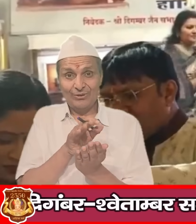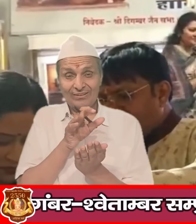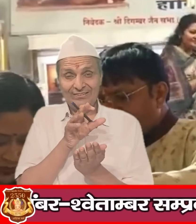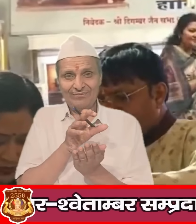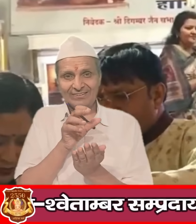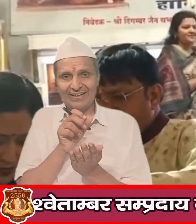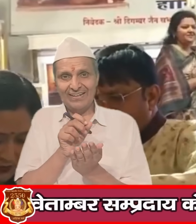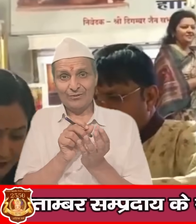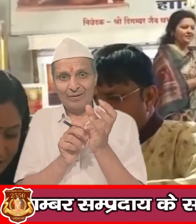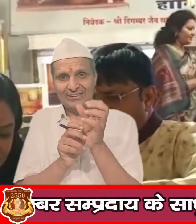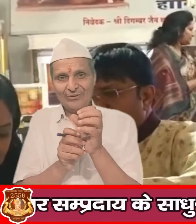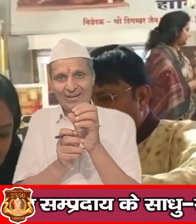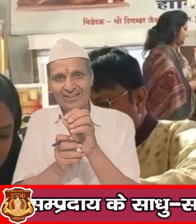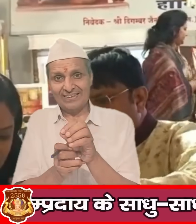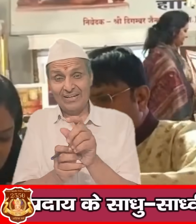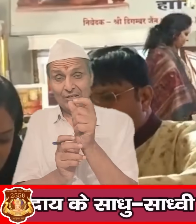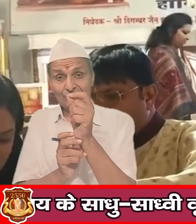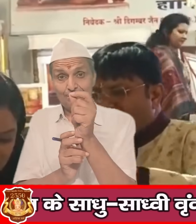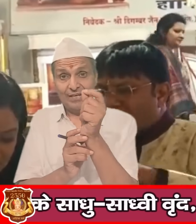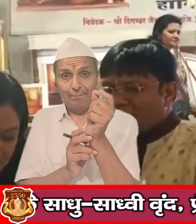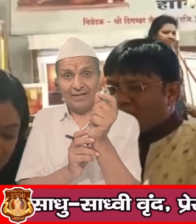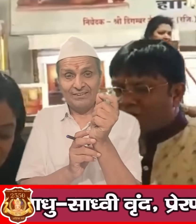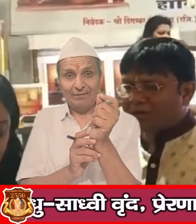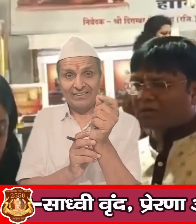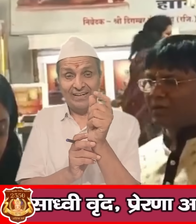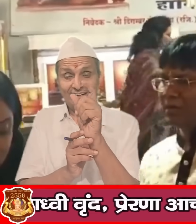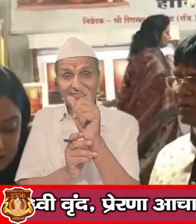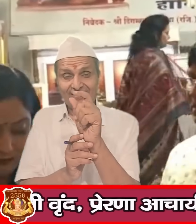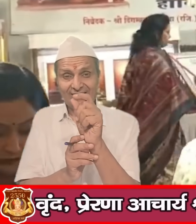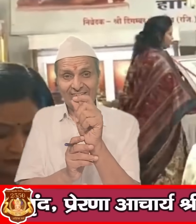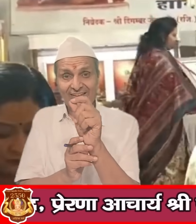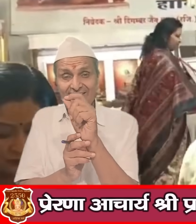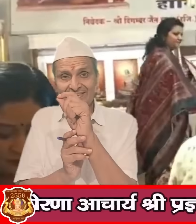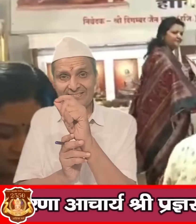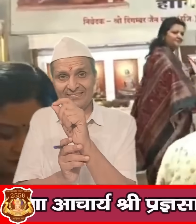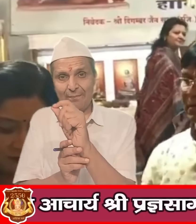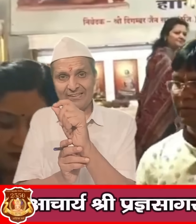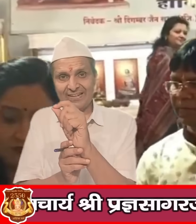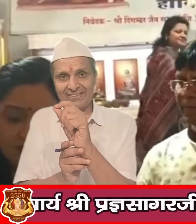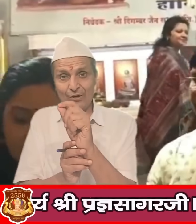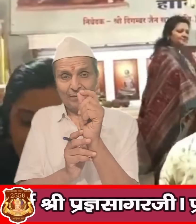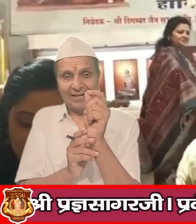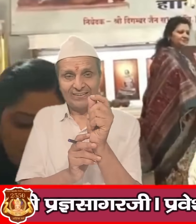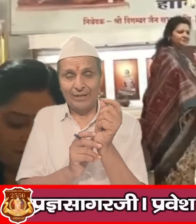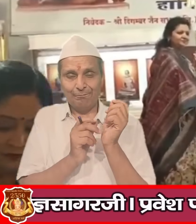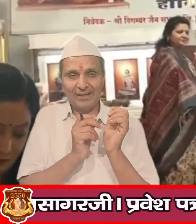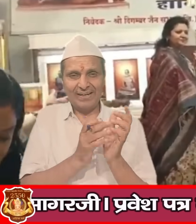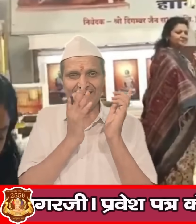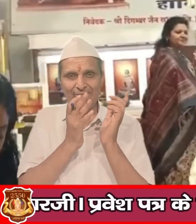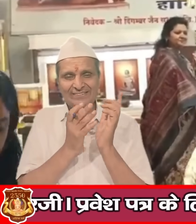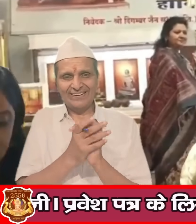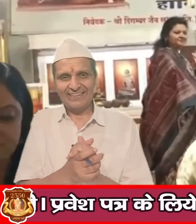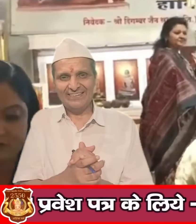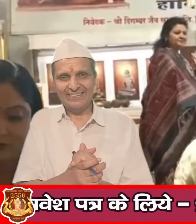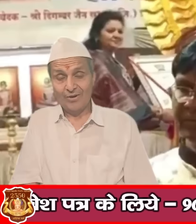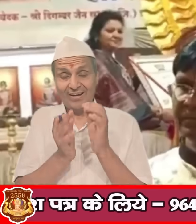ग्रंथों को जीवंत रखने की, उस भाषा को आज रखने की। सबसे प्राचीन भाषा है संस्कृत, संस्कृति की पहचान करती है, और प्राकृत प्रकृति